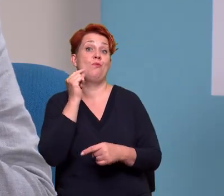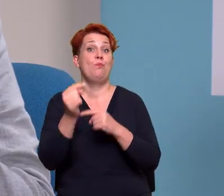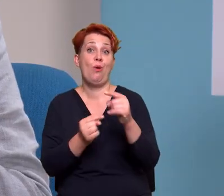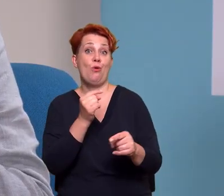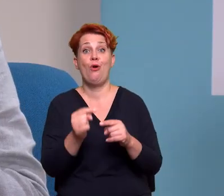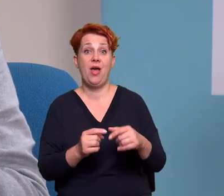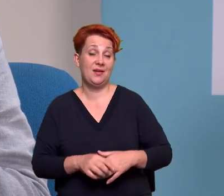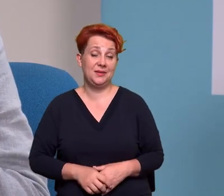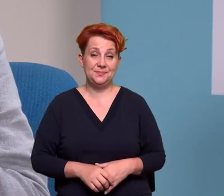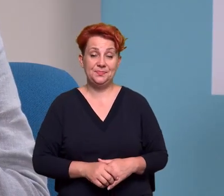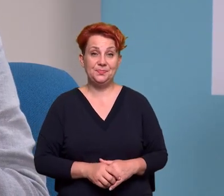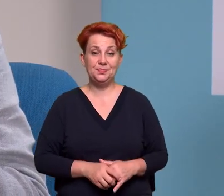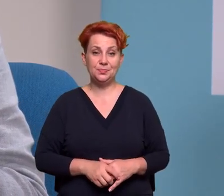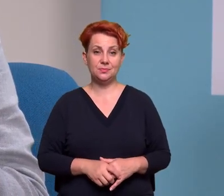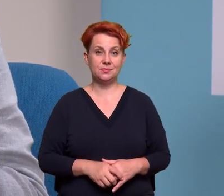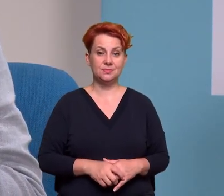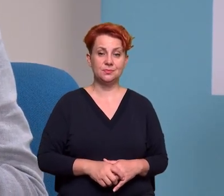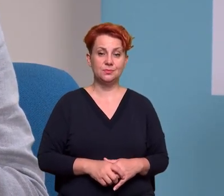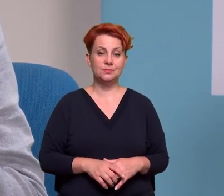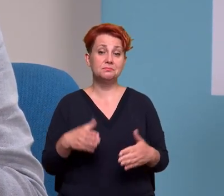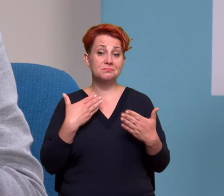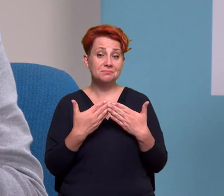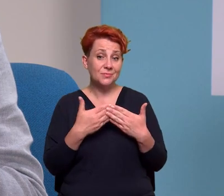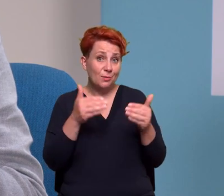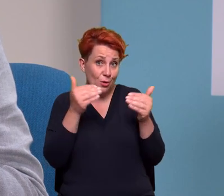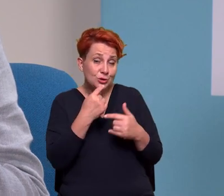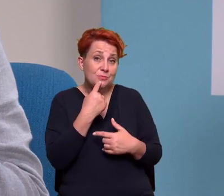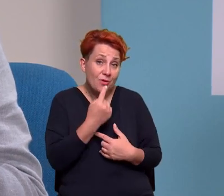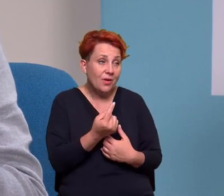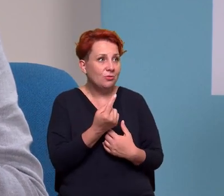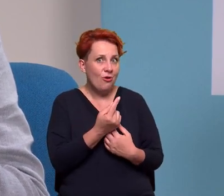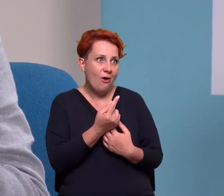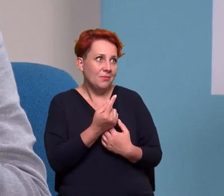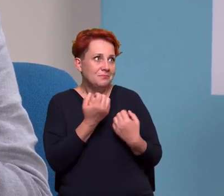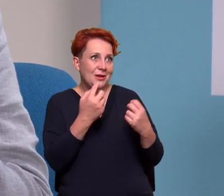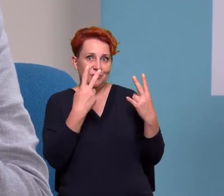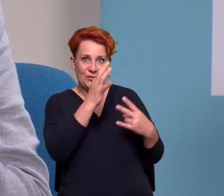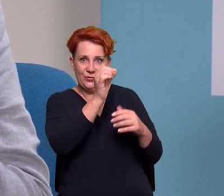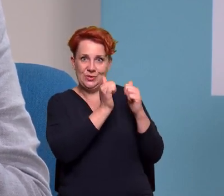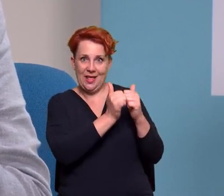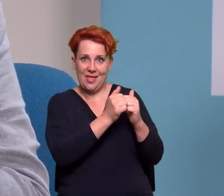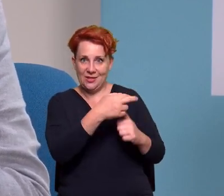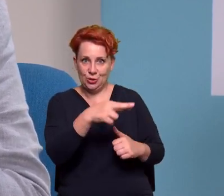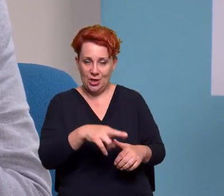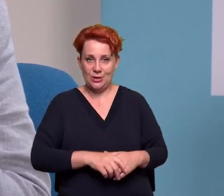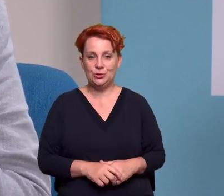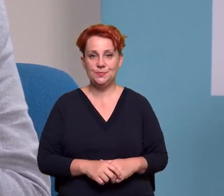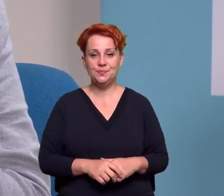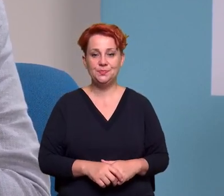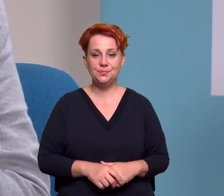poprzednimi właścicielami. Jest bardzo, można powiedzieć, że to jest aktywna rola. A